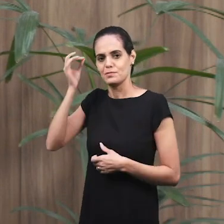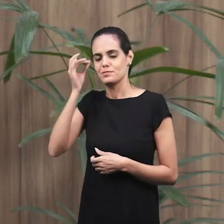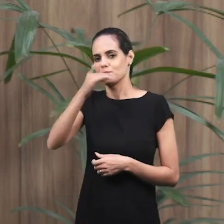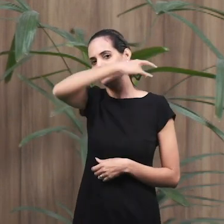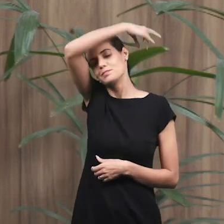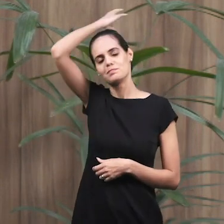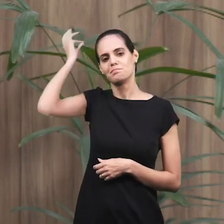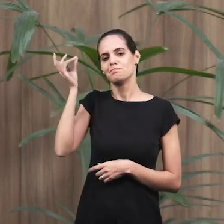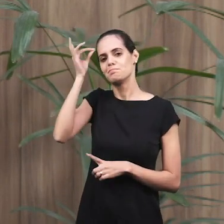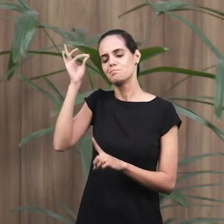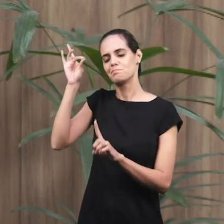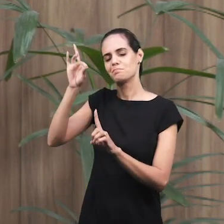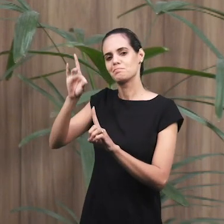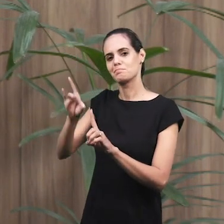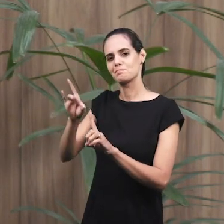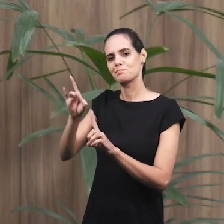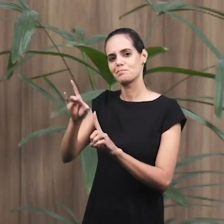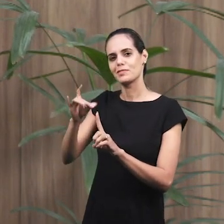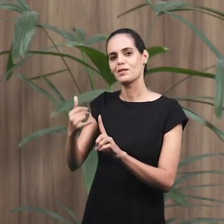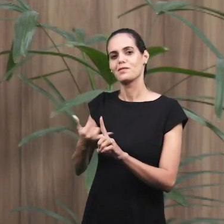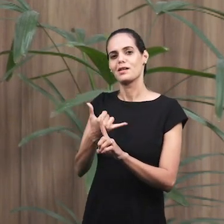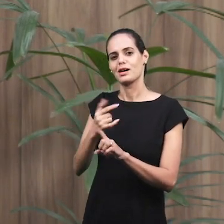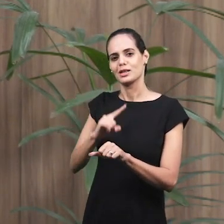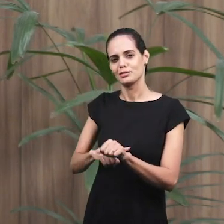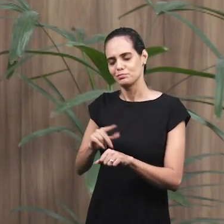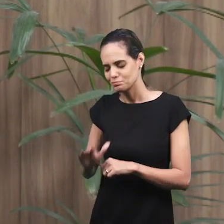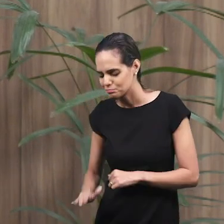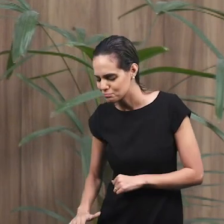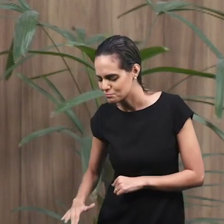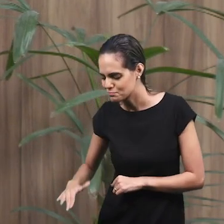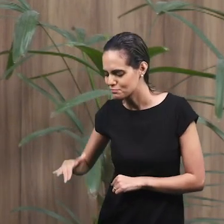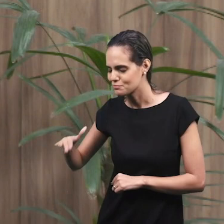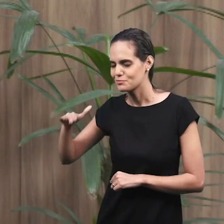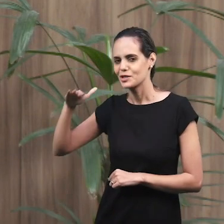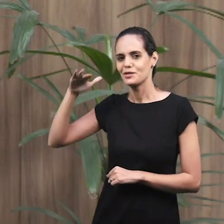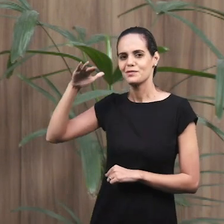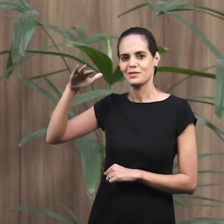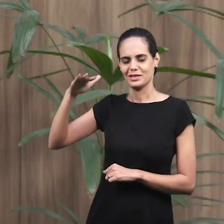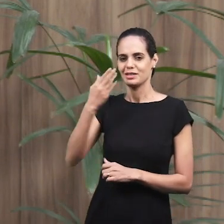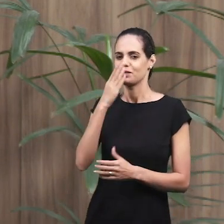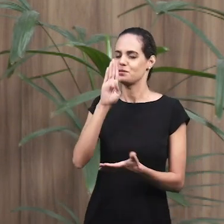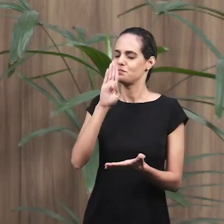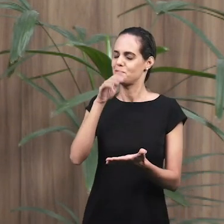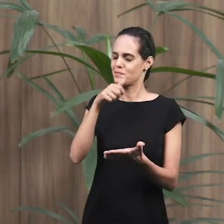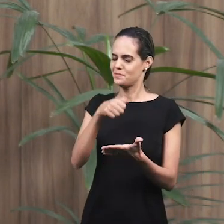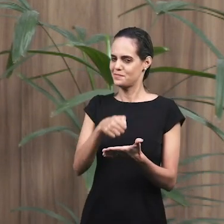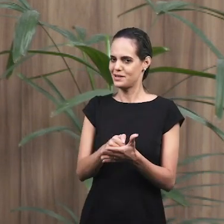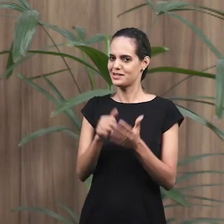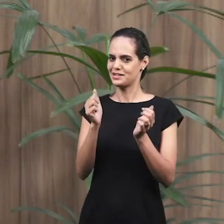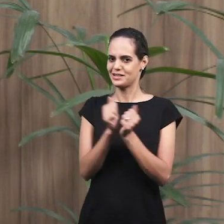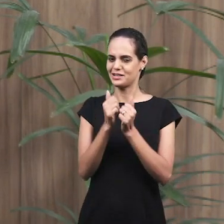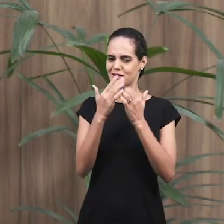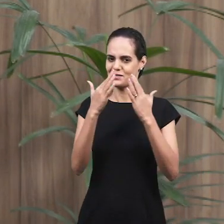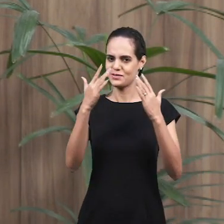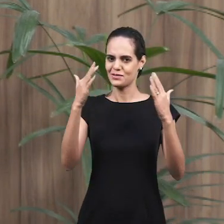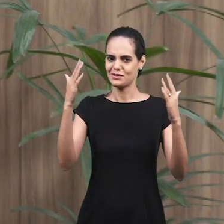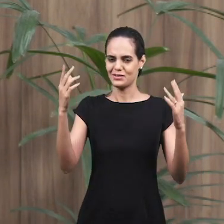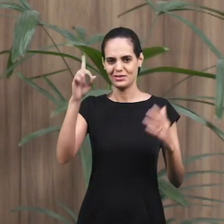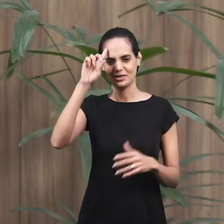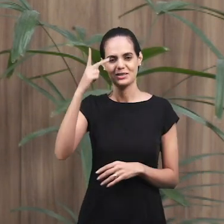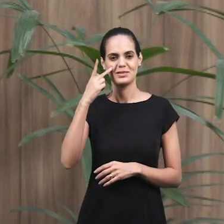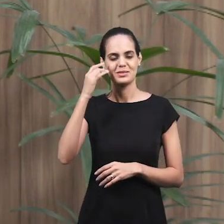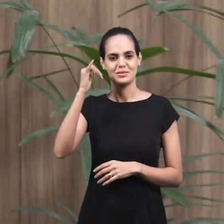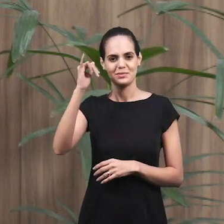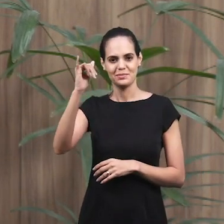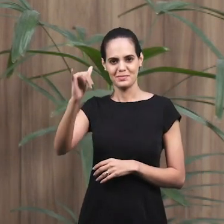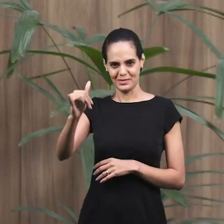sommes enseignés depuis les petits âges. Quelle promesse glorieuse, la présence de Dieu Père dans l'enseignement, le Fils